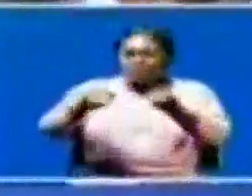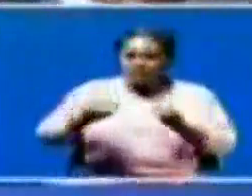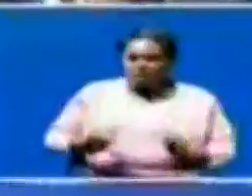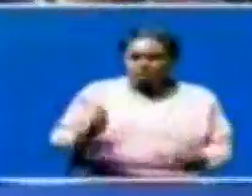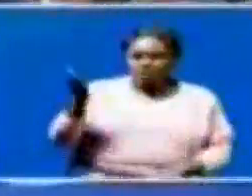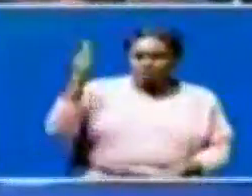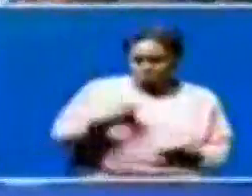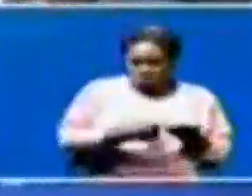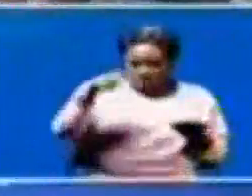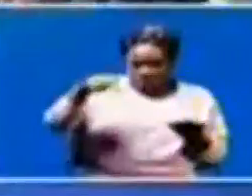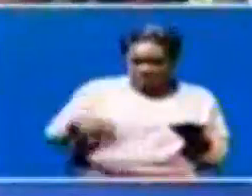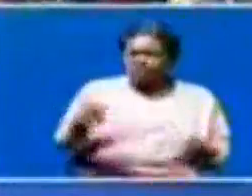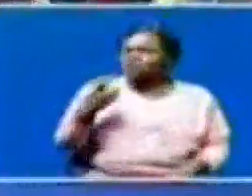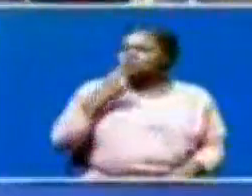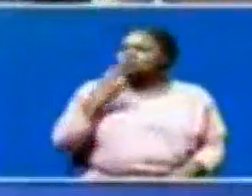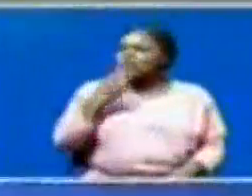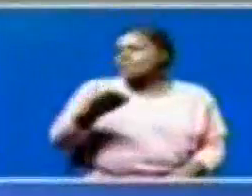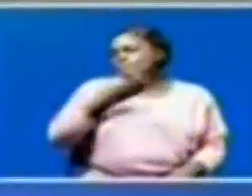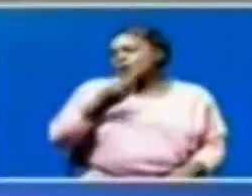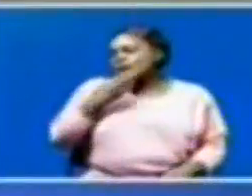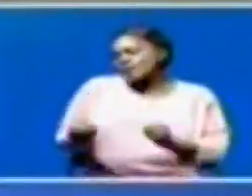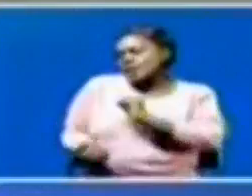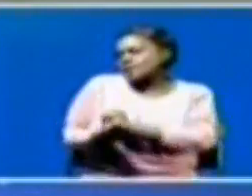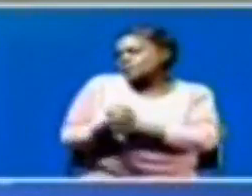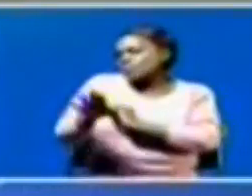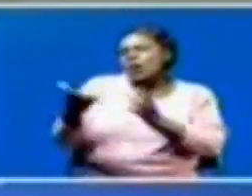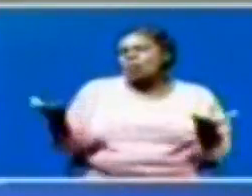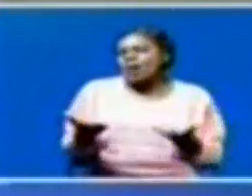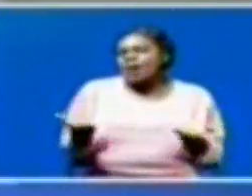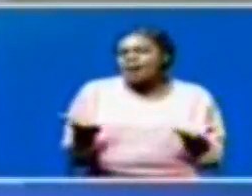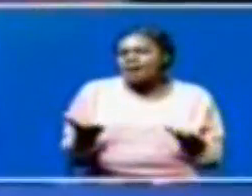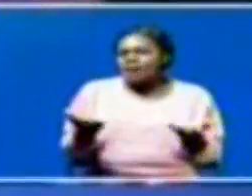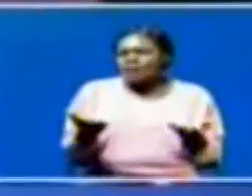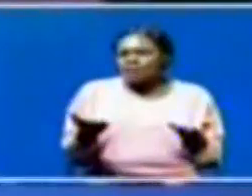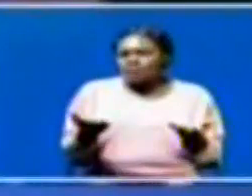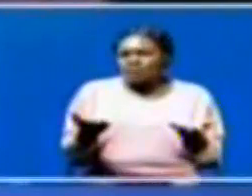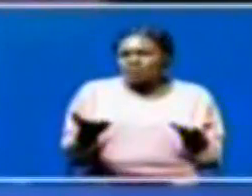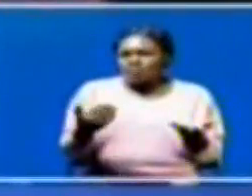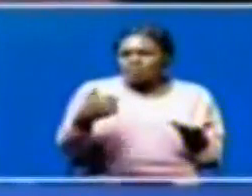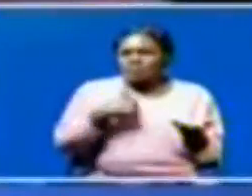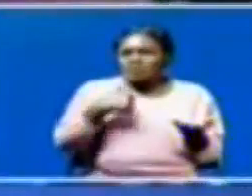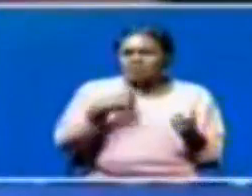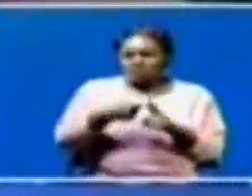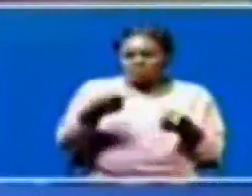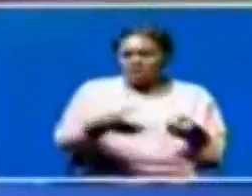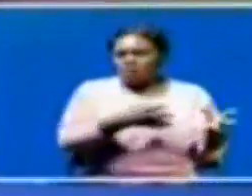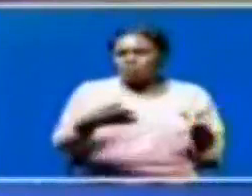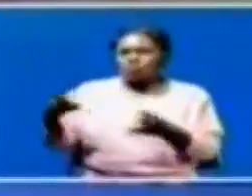Jumanne wiki hii. Paul akieleza ni wapi alikokuwa wakati huu wote. Kwa nilitoka hapa